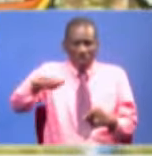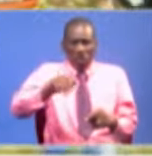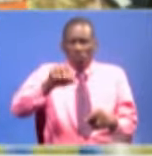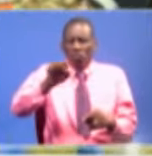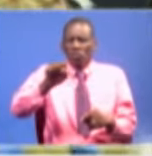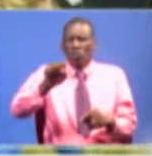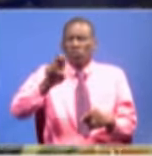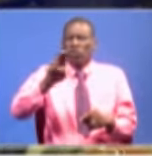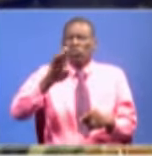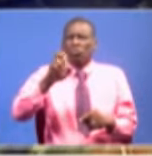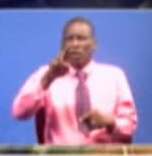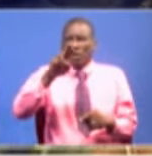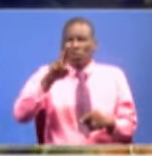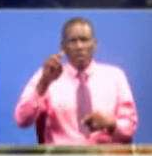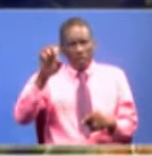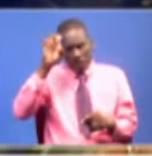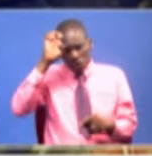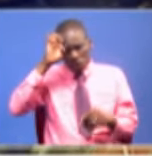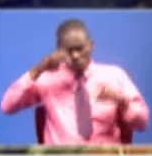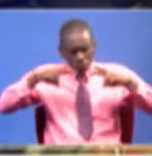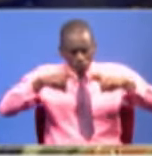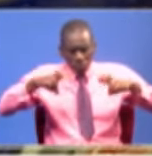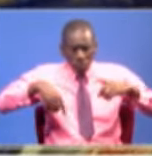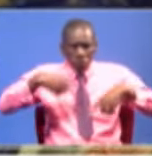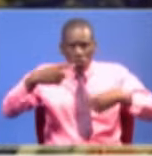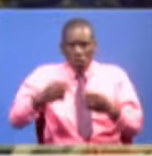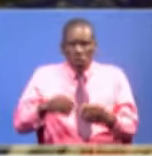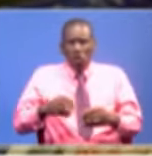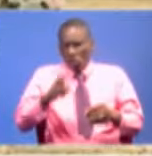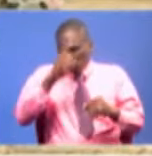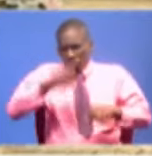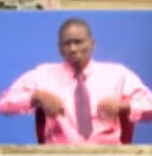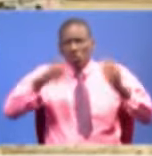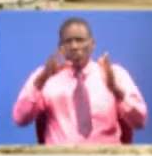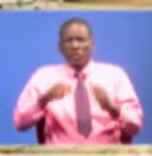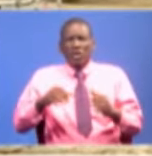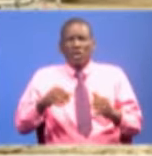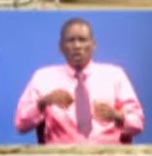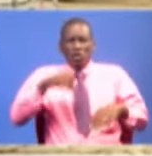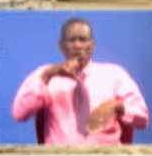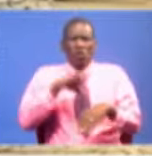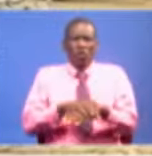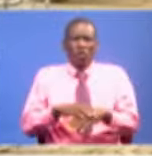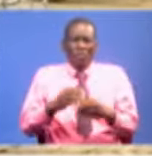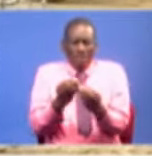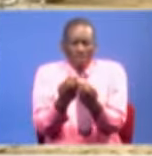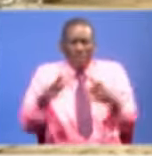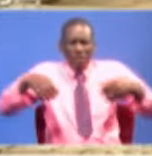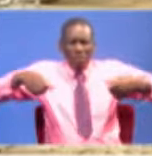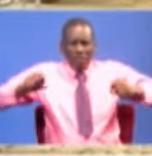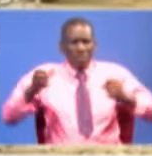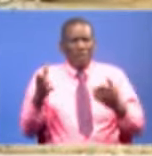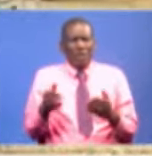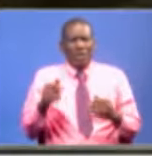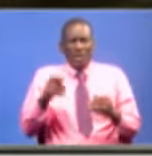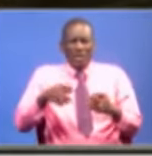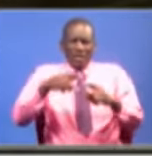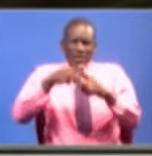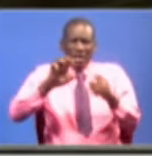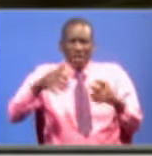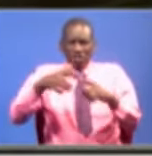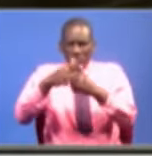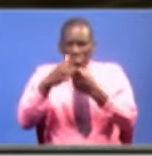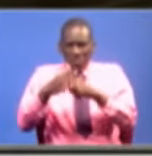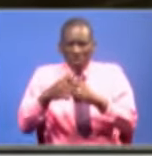mjini Eldoret, na msako ukizidi, maafisa hao wakafanikiwa kupata makumi ya pikipiki kwenye karakana nyingine